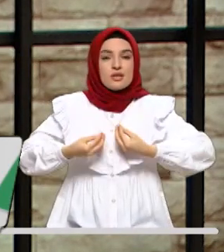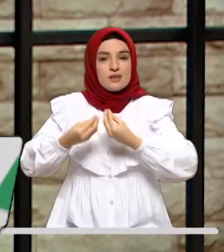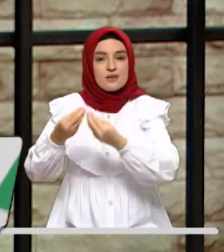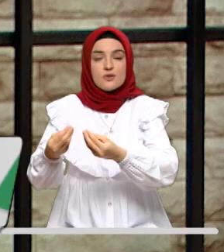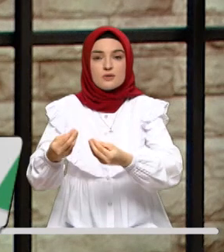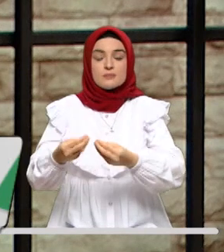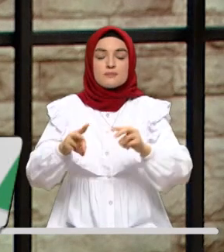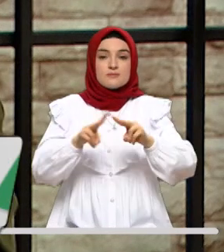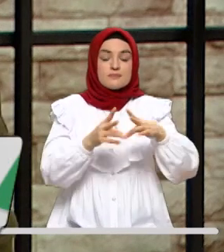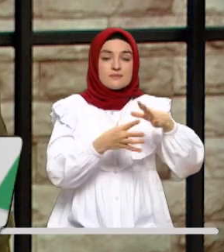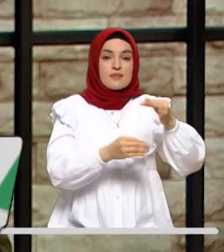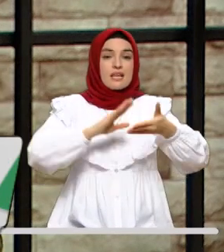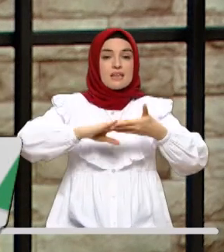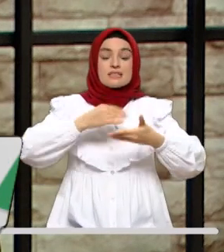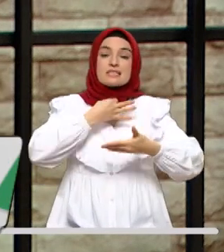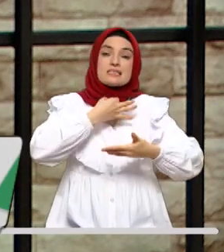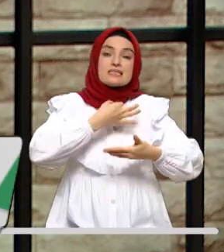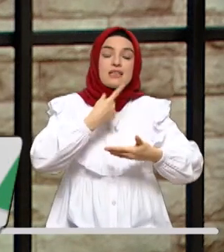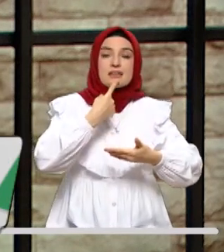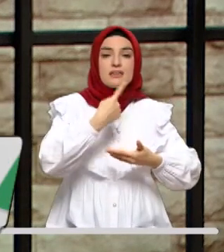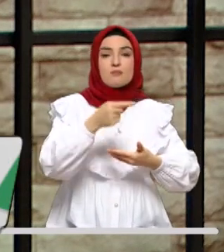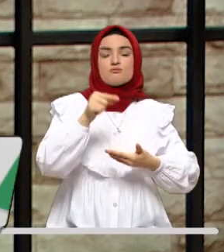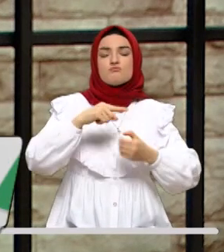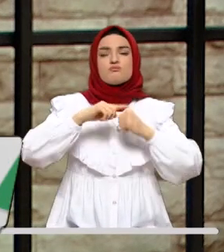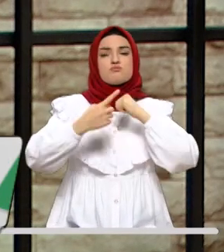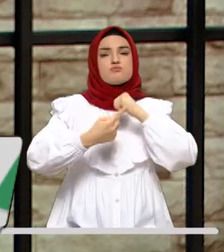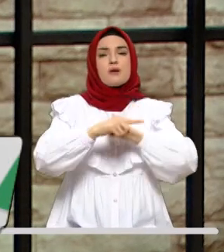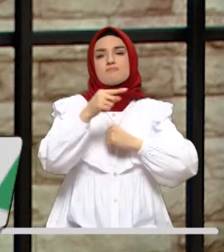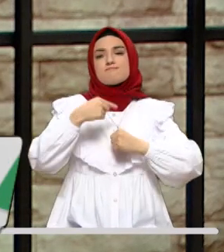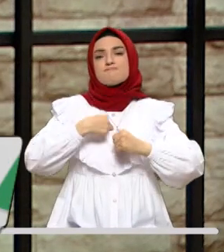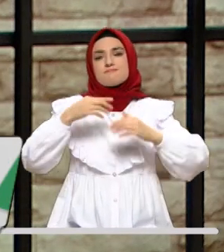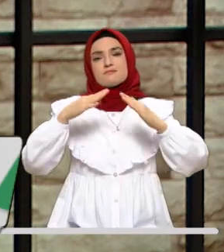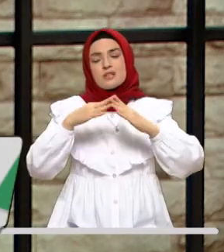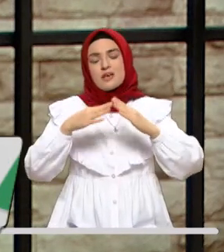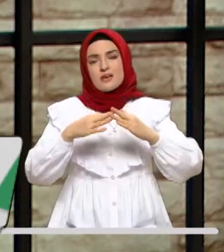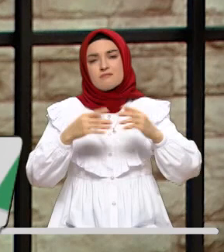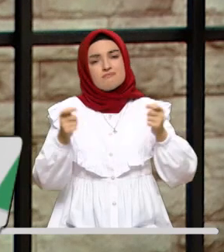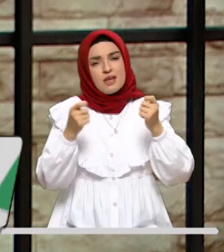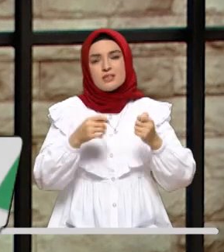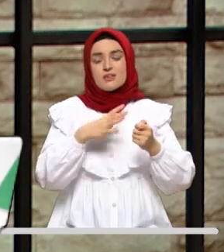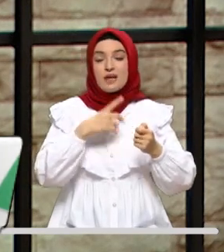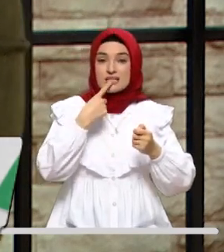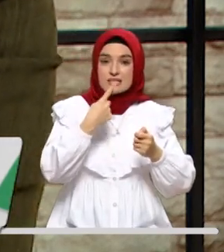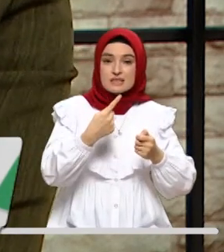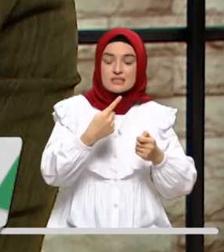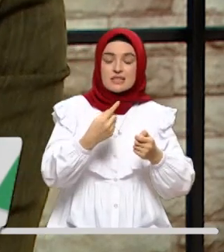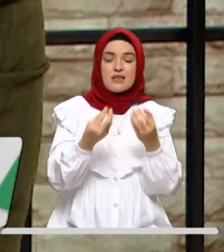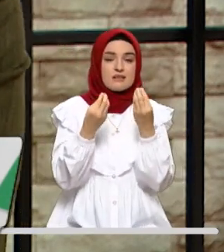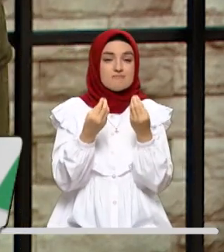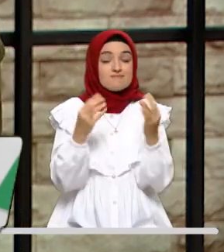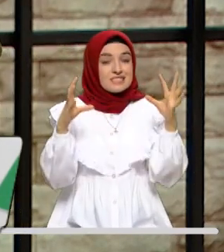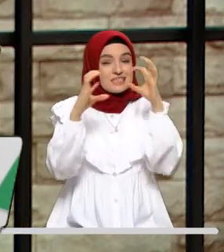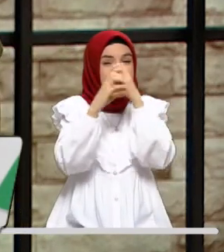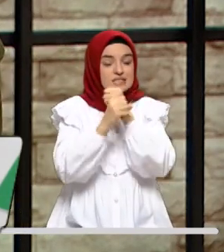Akif arkadaşlarına rica eder. Der ki bu hafta bizim evde bir meşgale var, onu da söylemiyor. Çünkü hayrı gizli tutun.